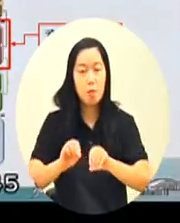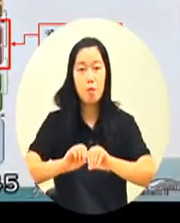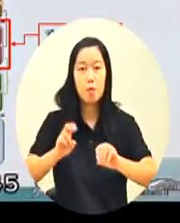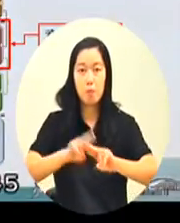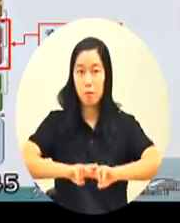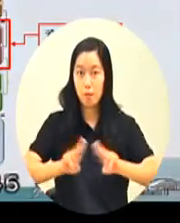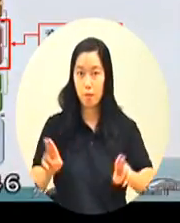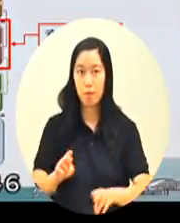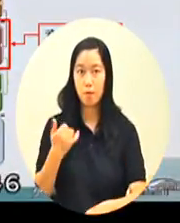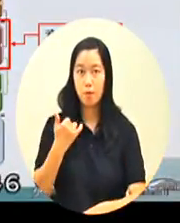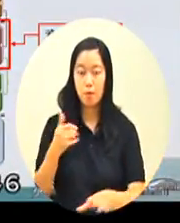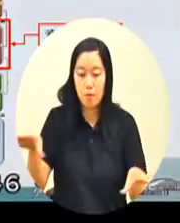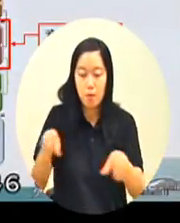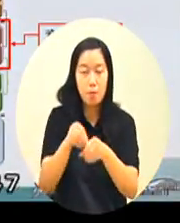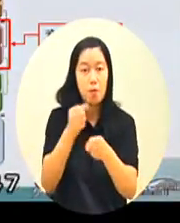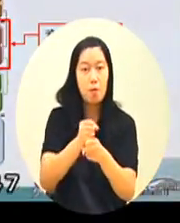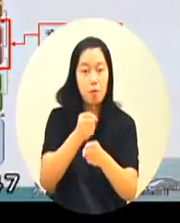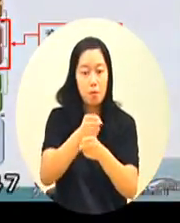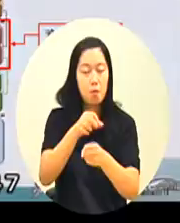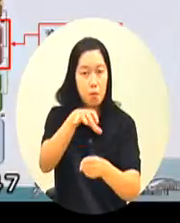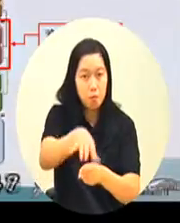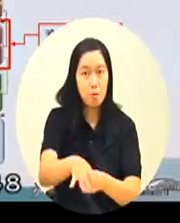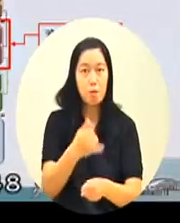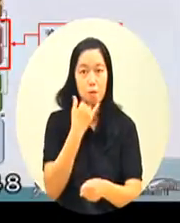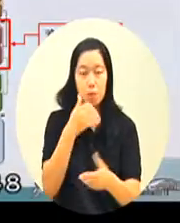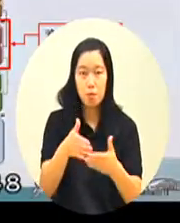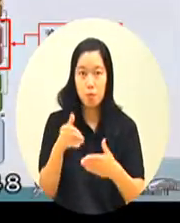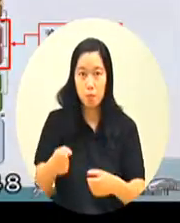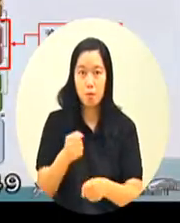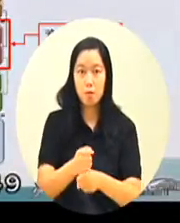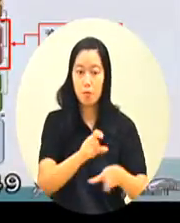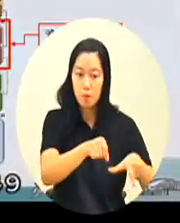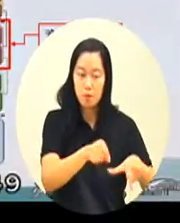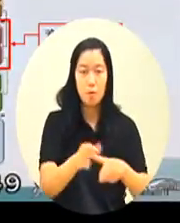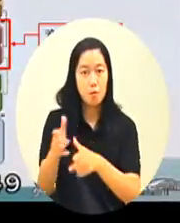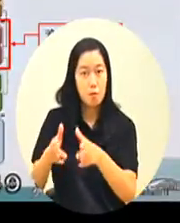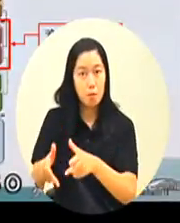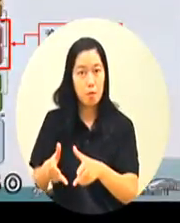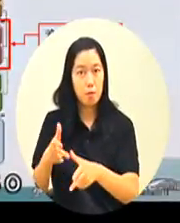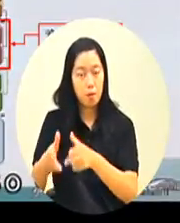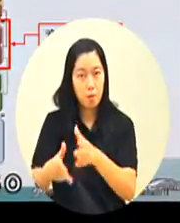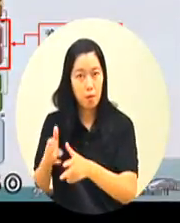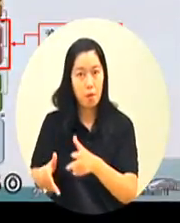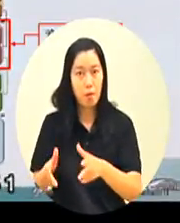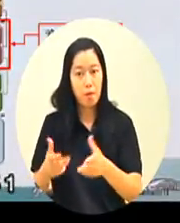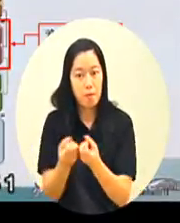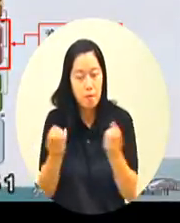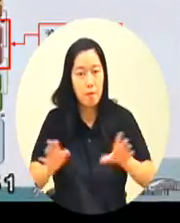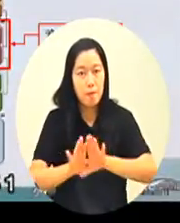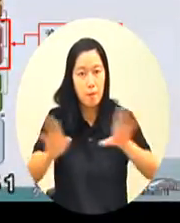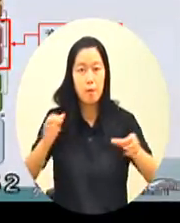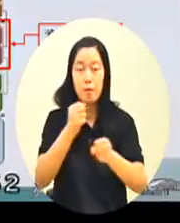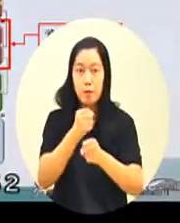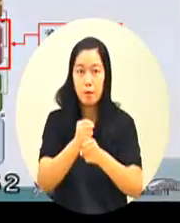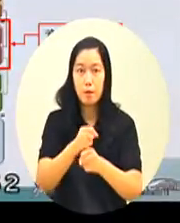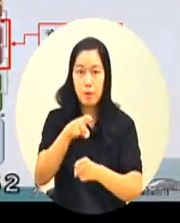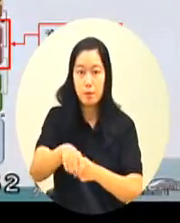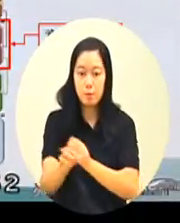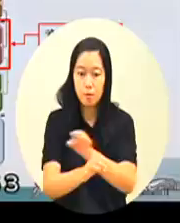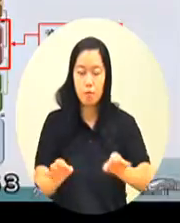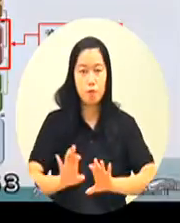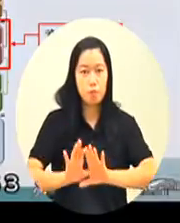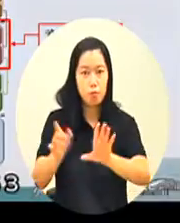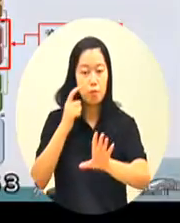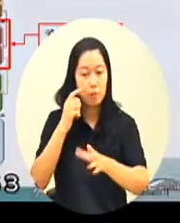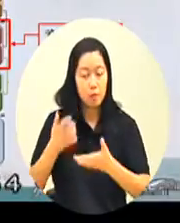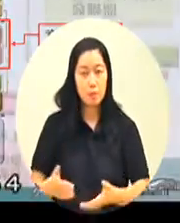需要一个整合式的平台来做这样的工作，那这是一个产业平台发展产业发展平台的一个工作，这是经发局会主要着